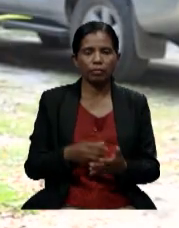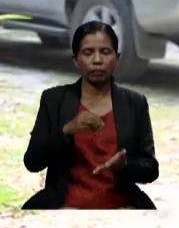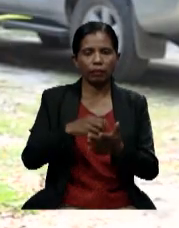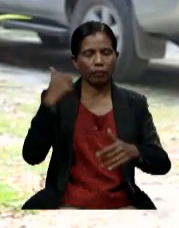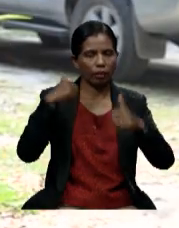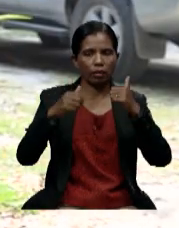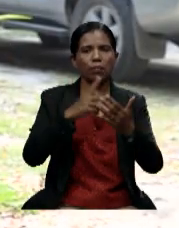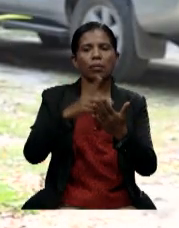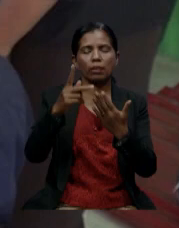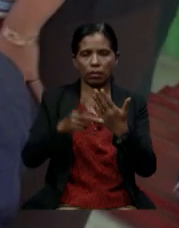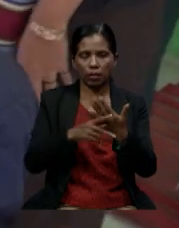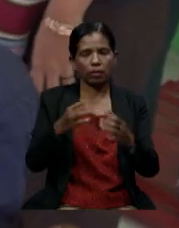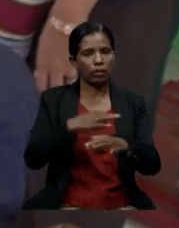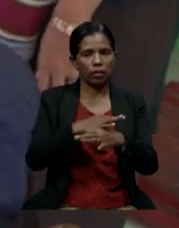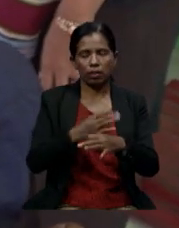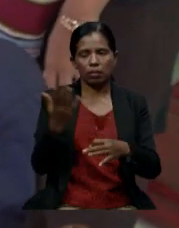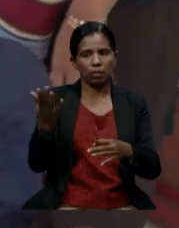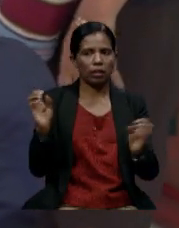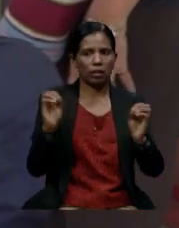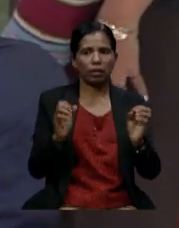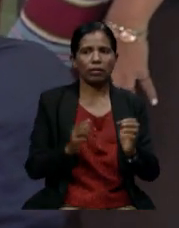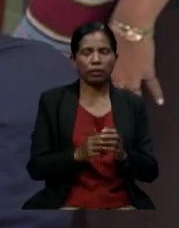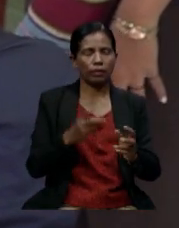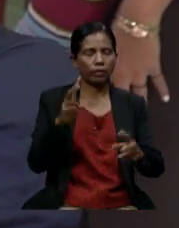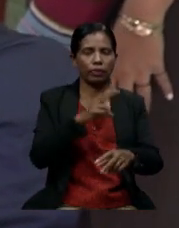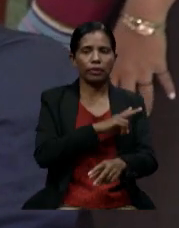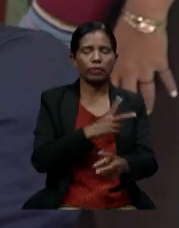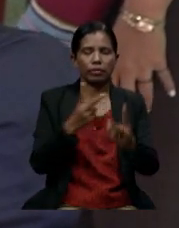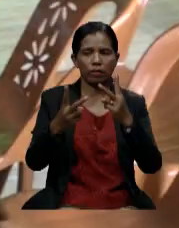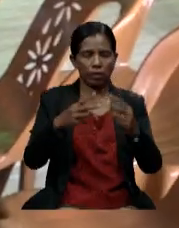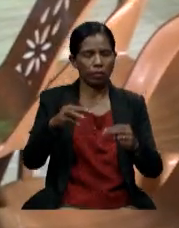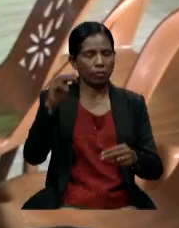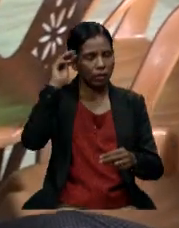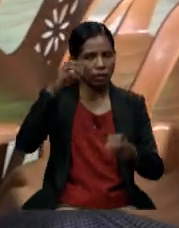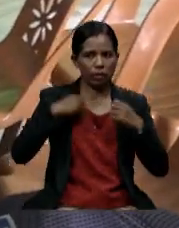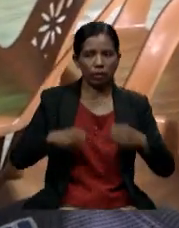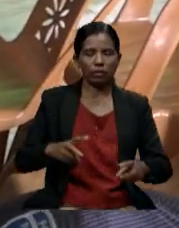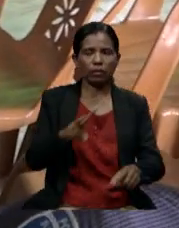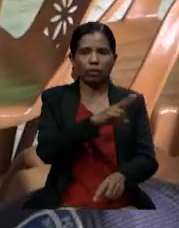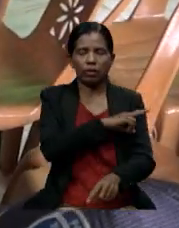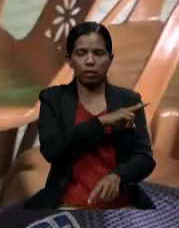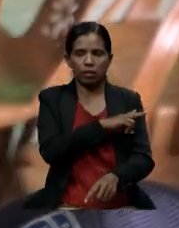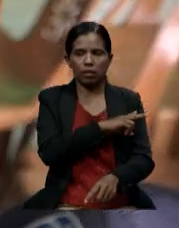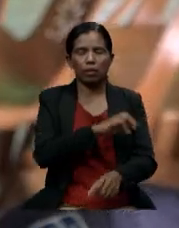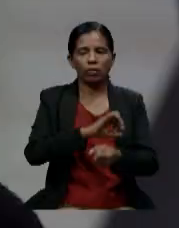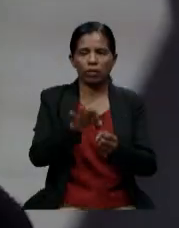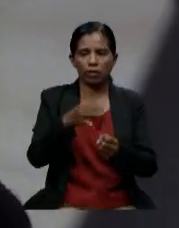program ade atu hadian sirane lah ya. E a visita né, ministra da Saúde Mos for vacinação COVID-19 ba comunidade e